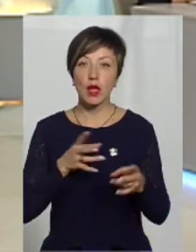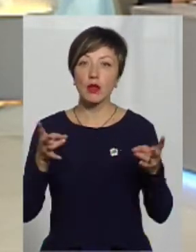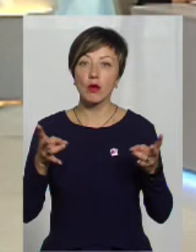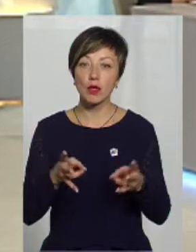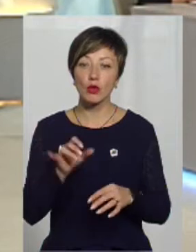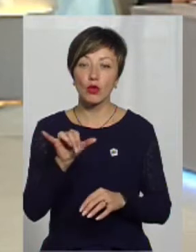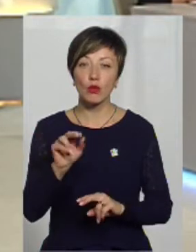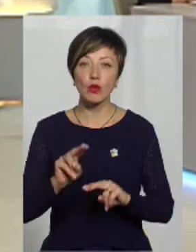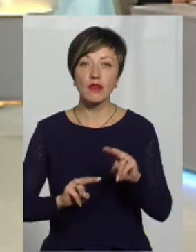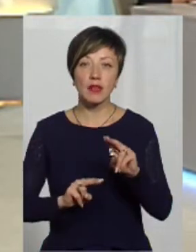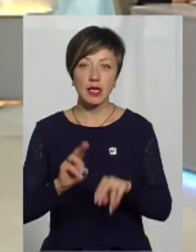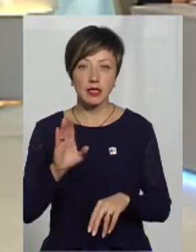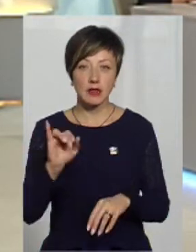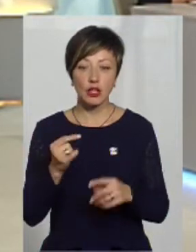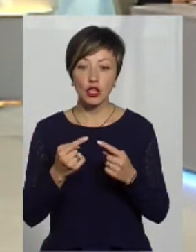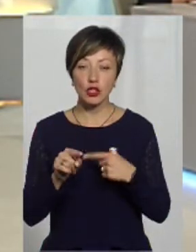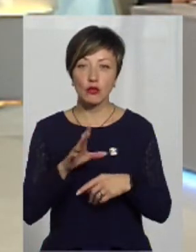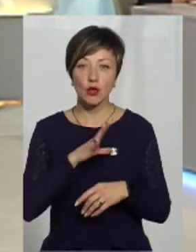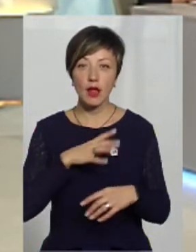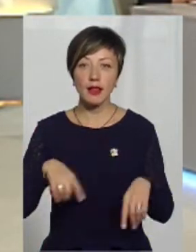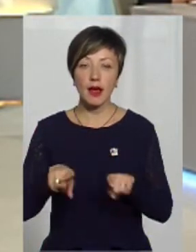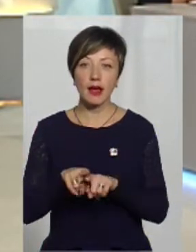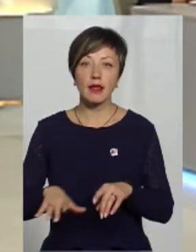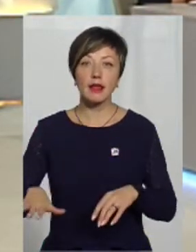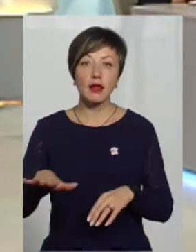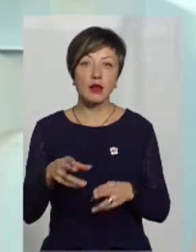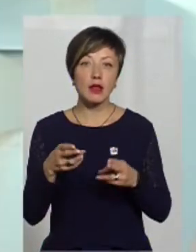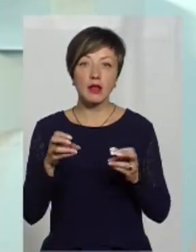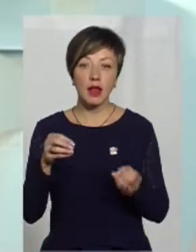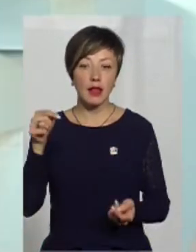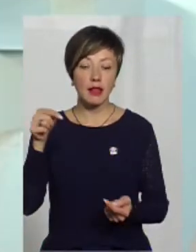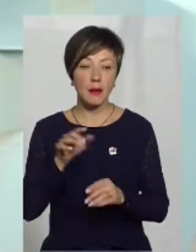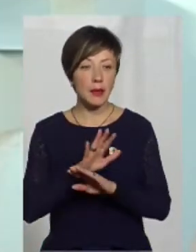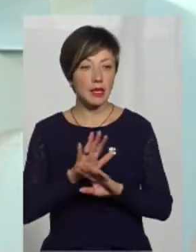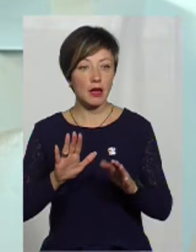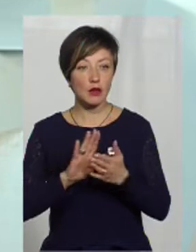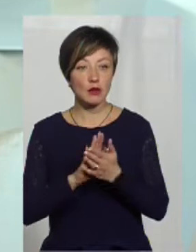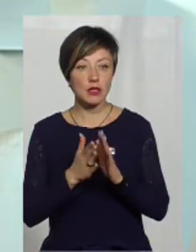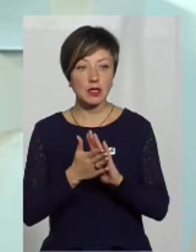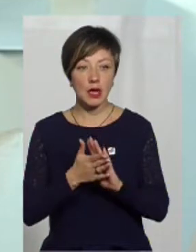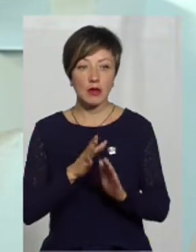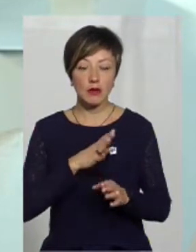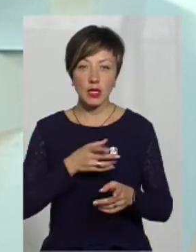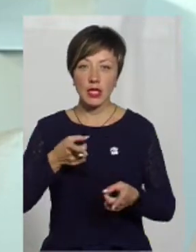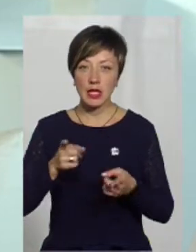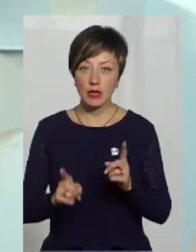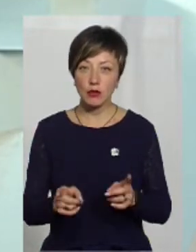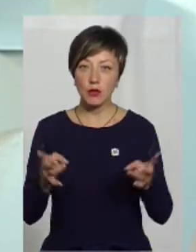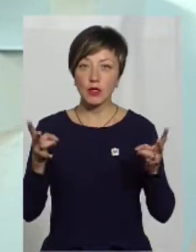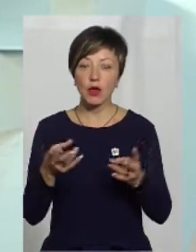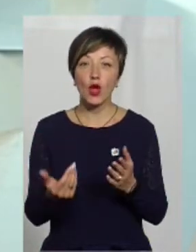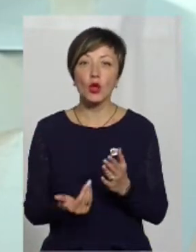у будівництві. Інші були такі території, де у майже непридатному стані були діючі і потрібно було